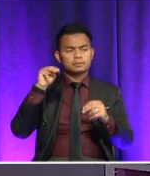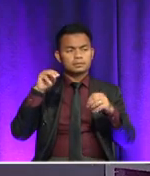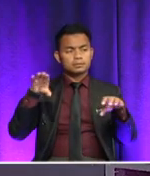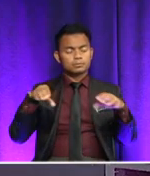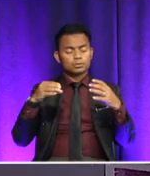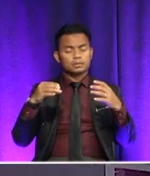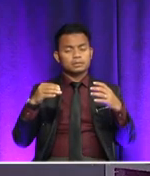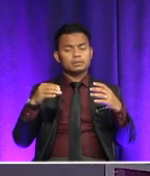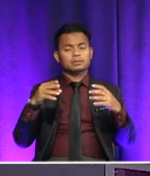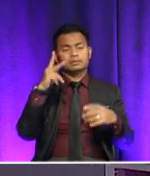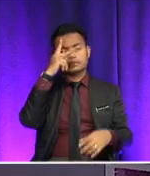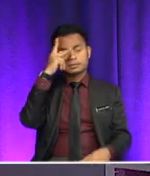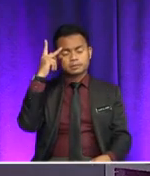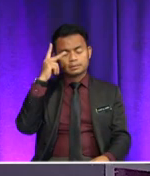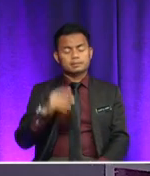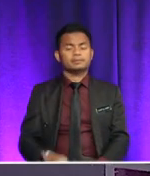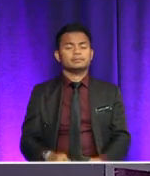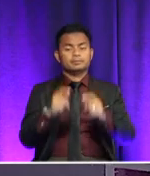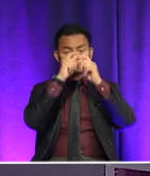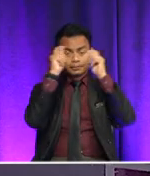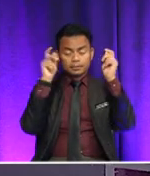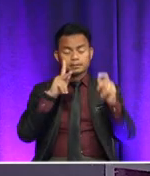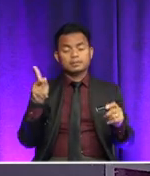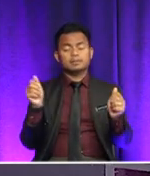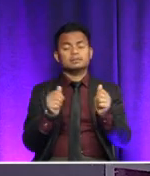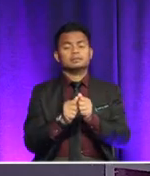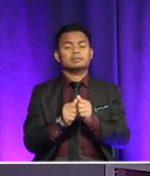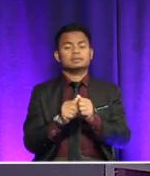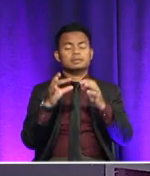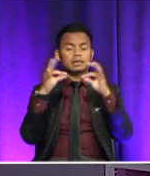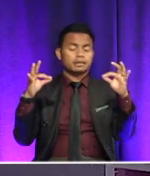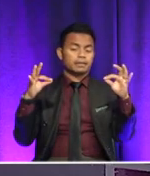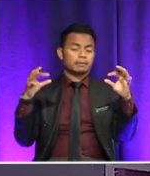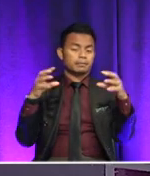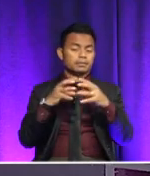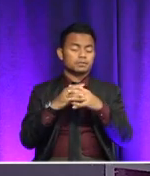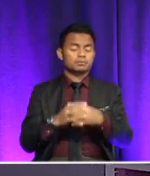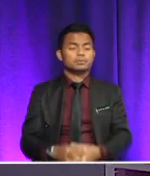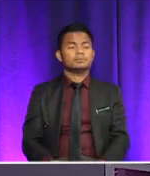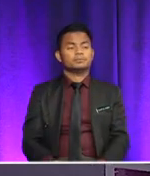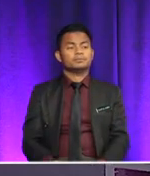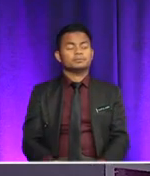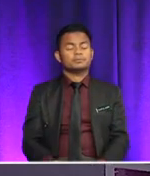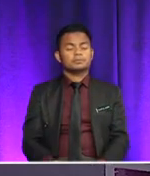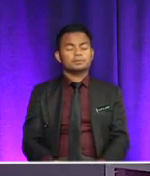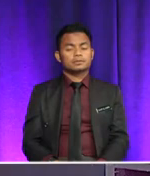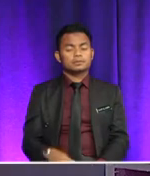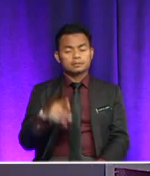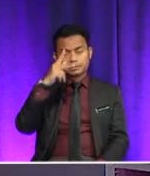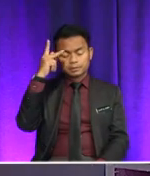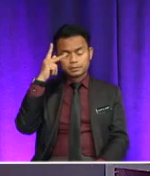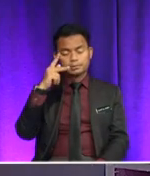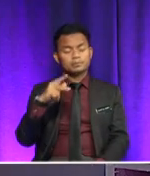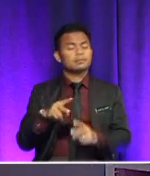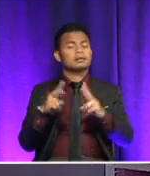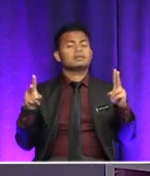kita Terangkan dengan ayat majmu keterangan yaitu kerana kerajaan merupakan organisasi terbesar dalam sesudah negara